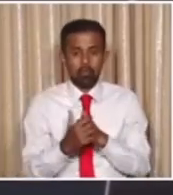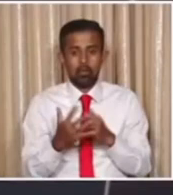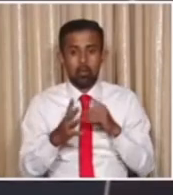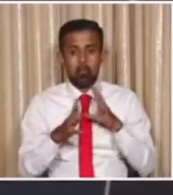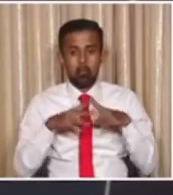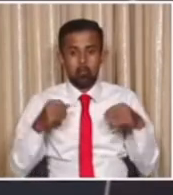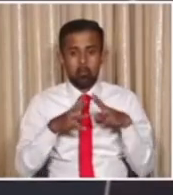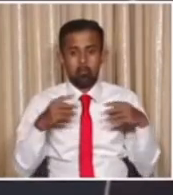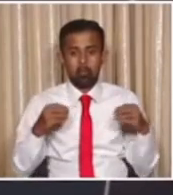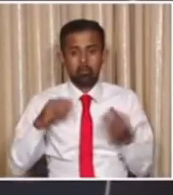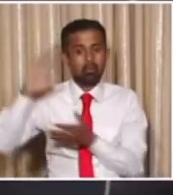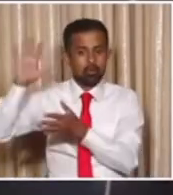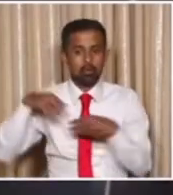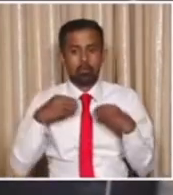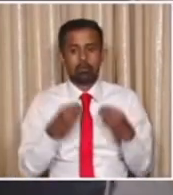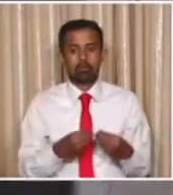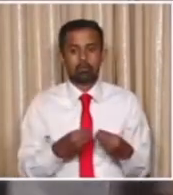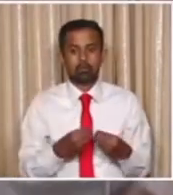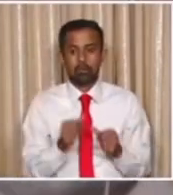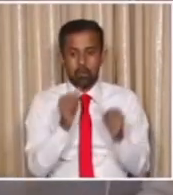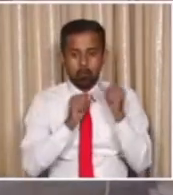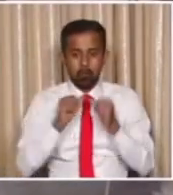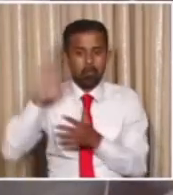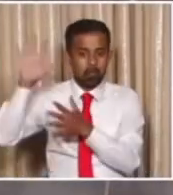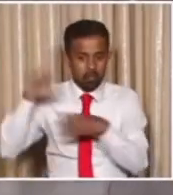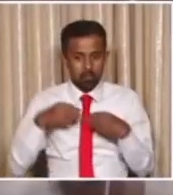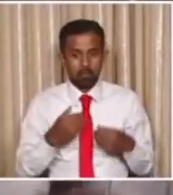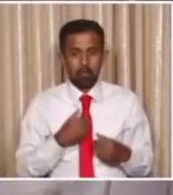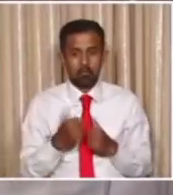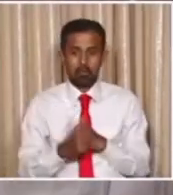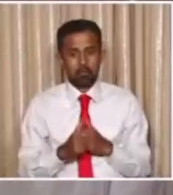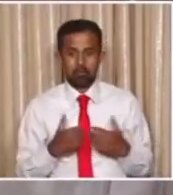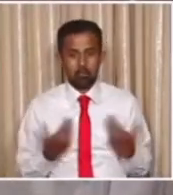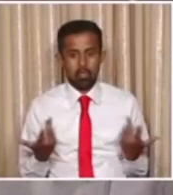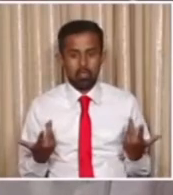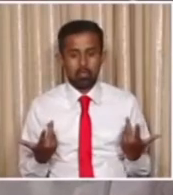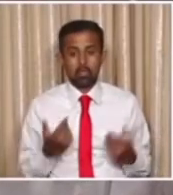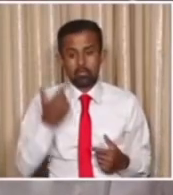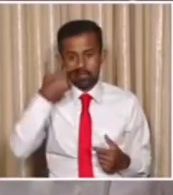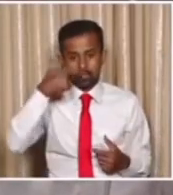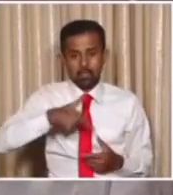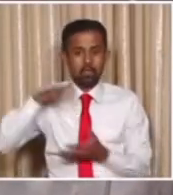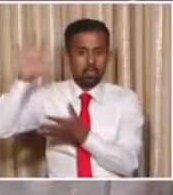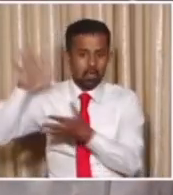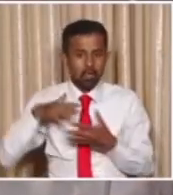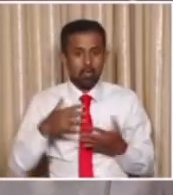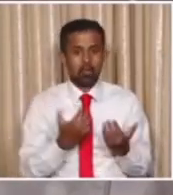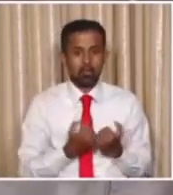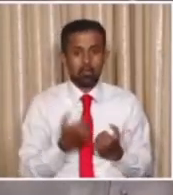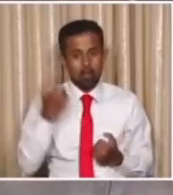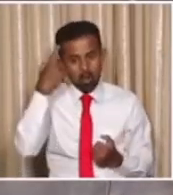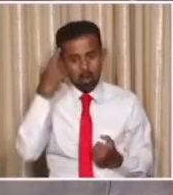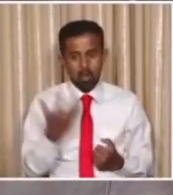අමුද්‍රව්‍ය ගෙන්නන්න ඕනේ. බෙහෙත් ගෙන්නන්න ඕනේ. බෙහෙත් අපි නිෂ්පාදනය කරන්නේ. තෙල් ගෙන්නන්න ඕනේ. ගල්ලඟුරු